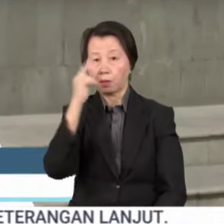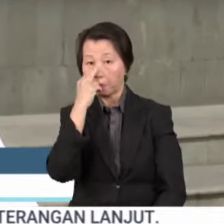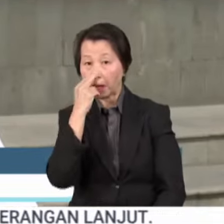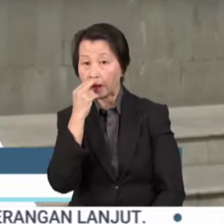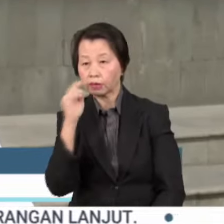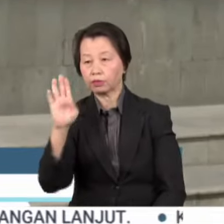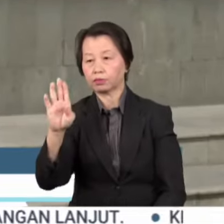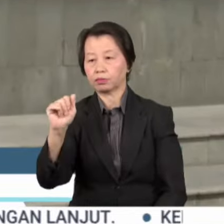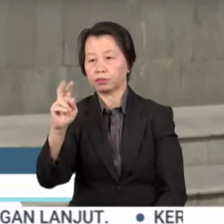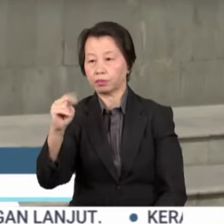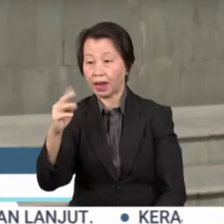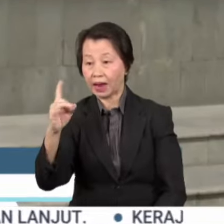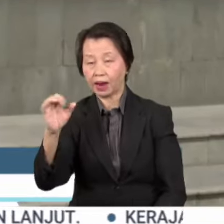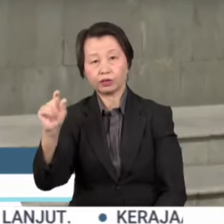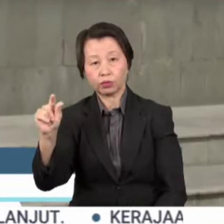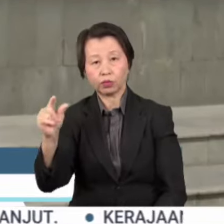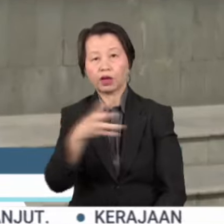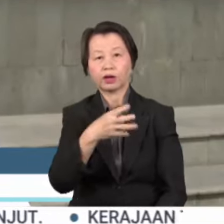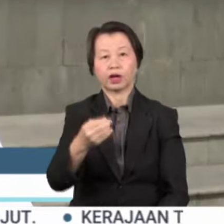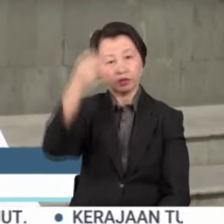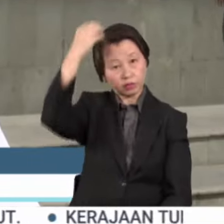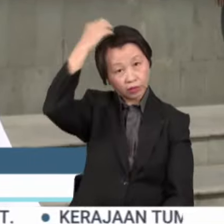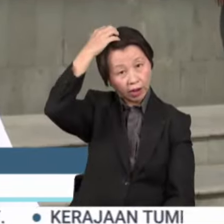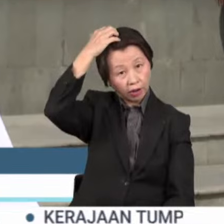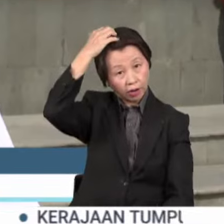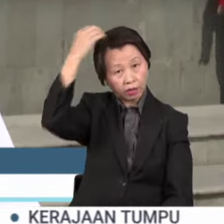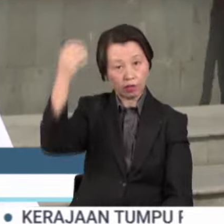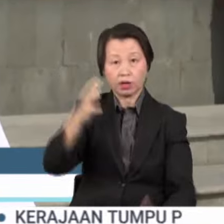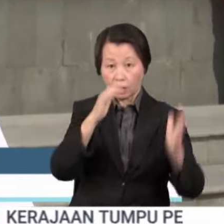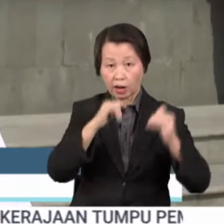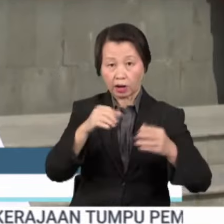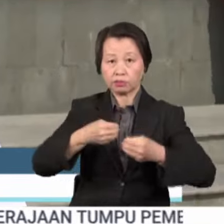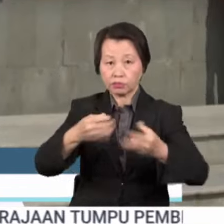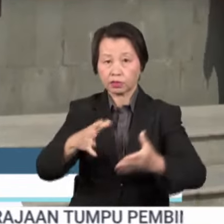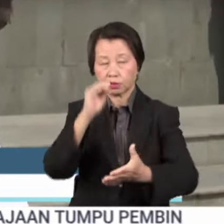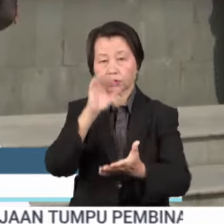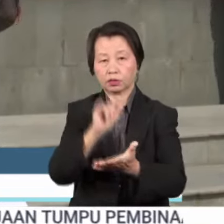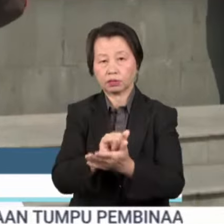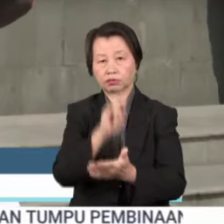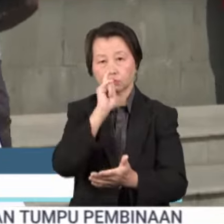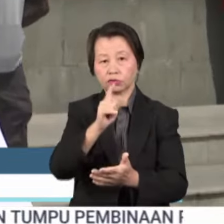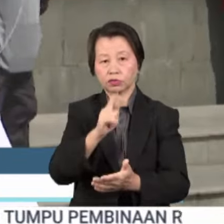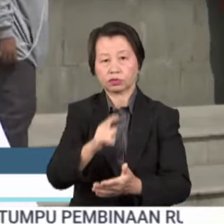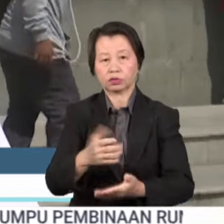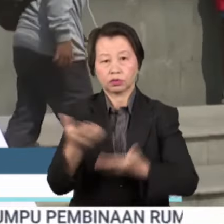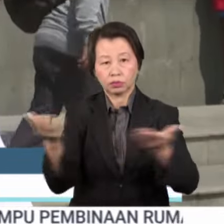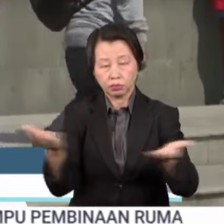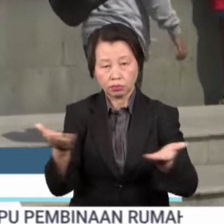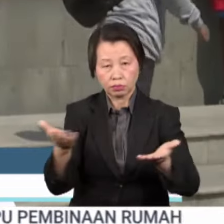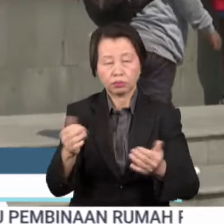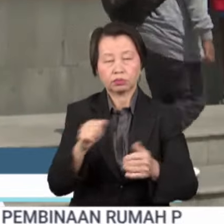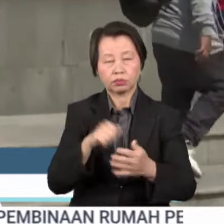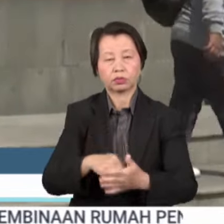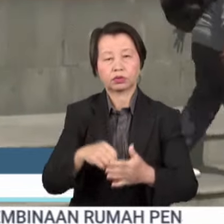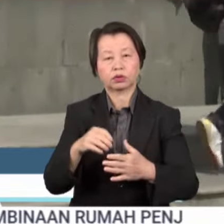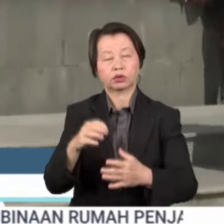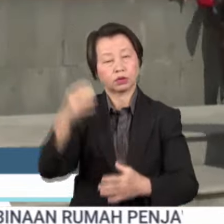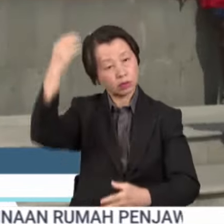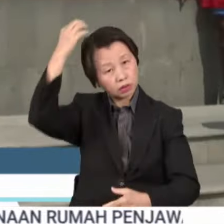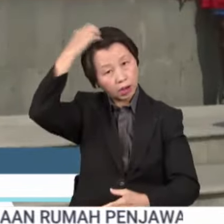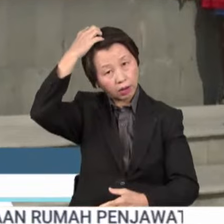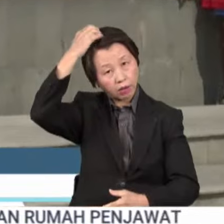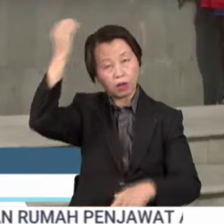Negeri Selangor ini akan memberi keyakinan dan juga akan memastikan bahawa penggiat-penggiat seni khususnya di Selangor